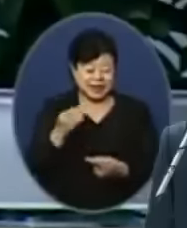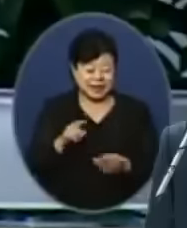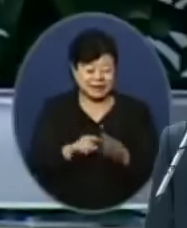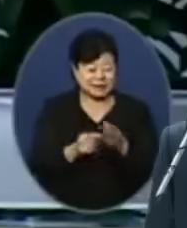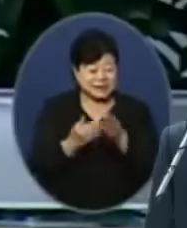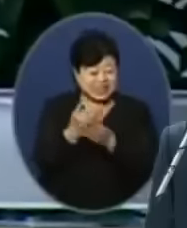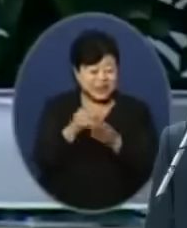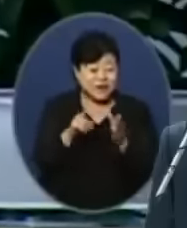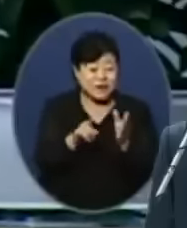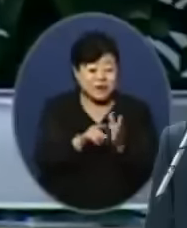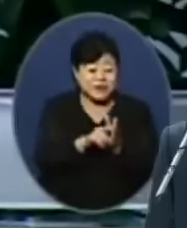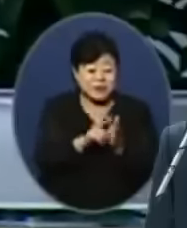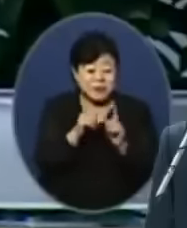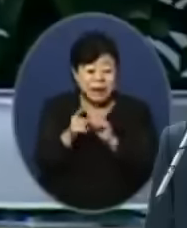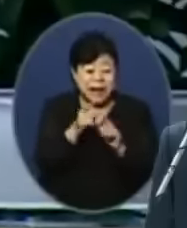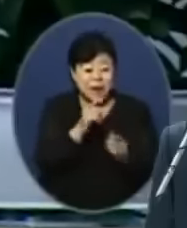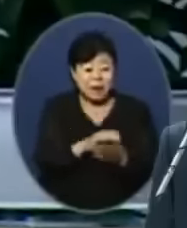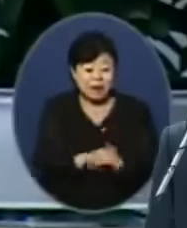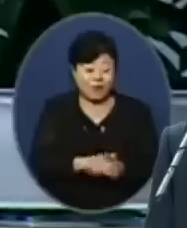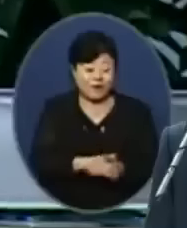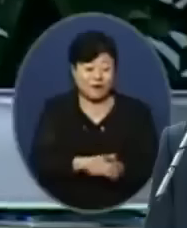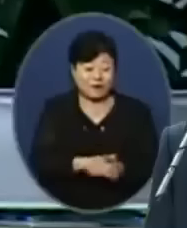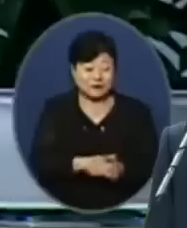생기고 믿음을 말로서